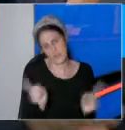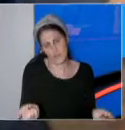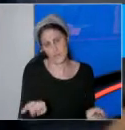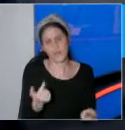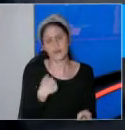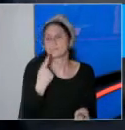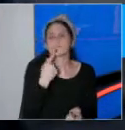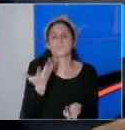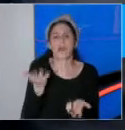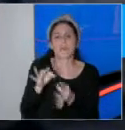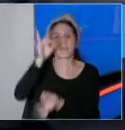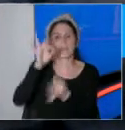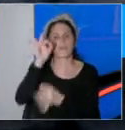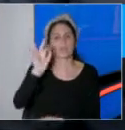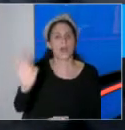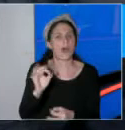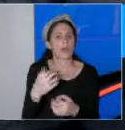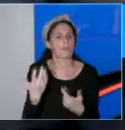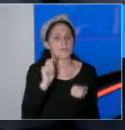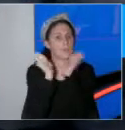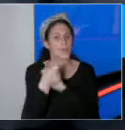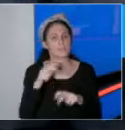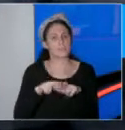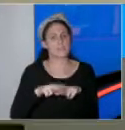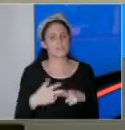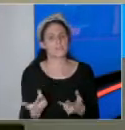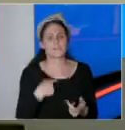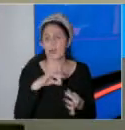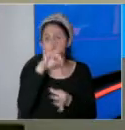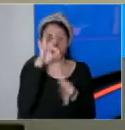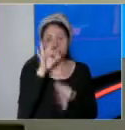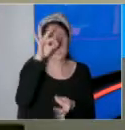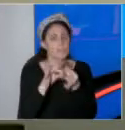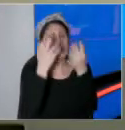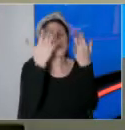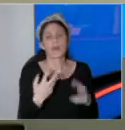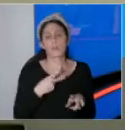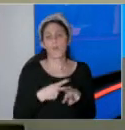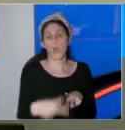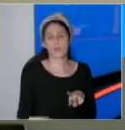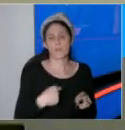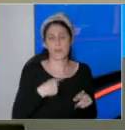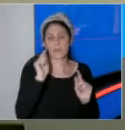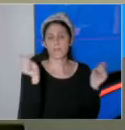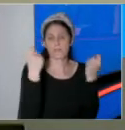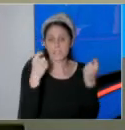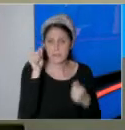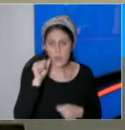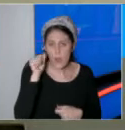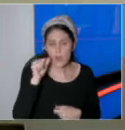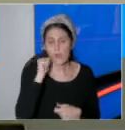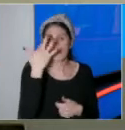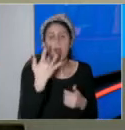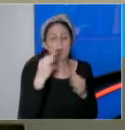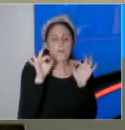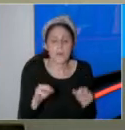זאת אומרת המדדים שלך, אם אין את הצבעים? המדדים שלי הם המספרים המוחלטים. אני הולך לפרסם כל יום כמה מאומתים יש בעיר,